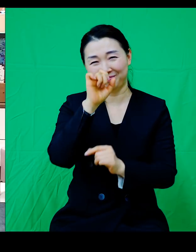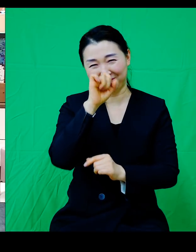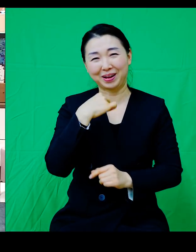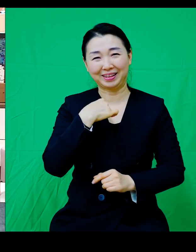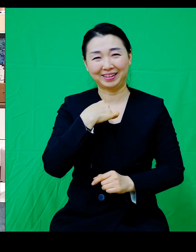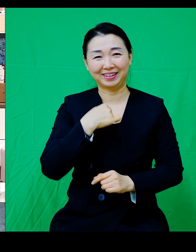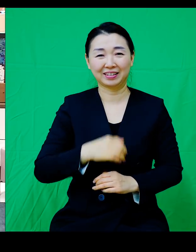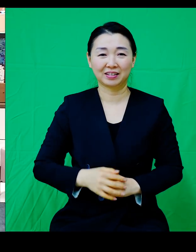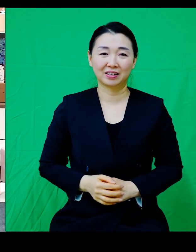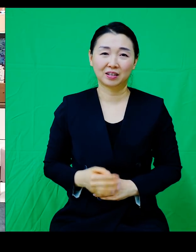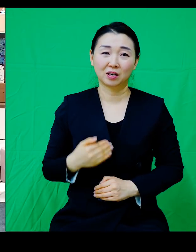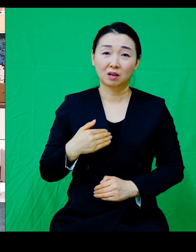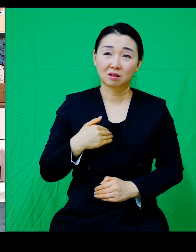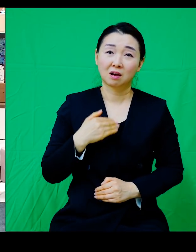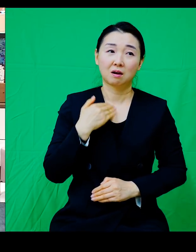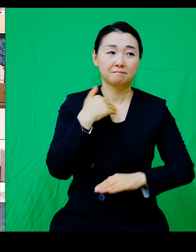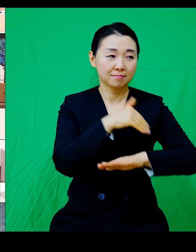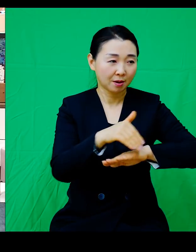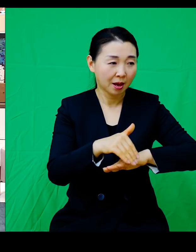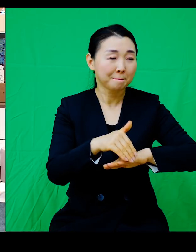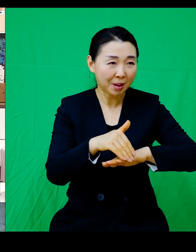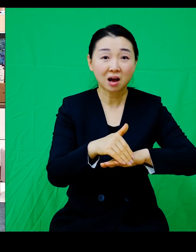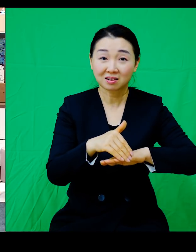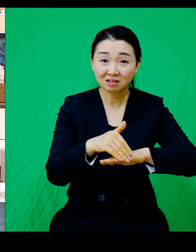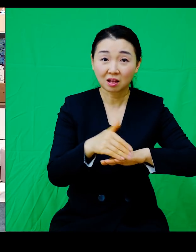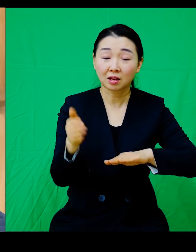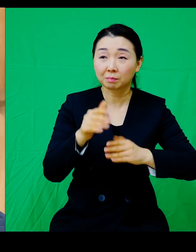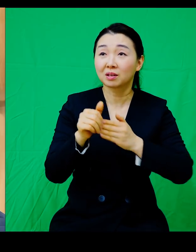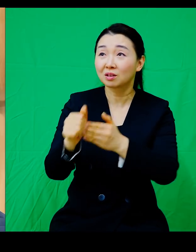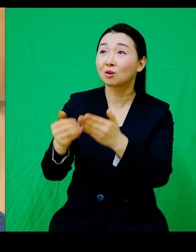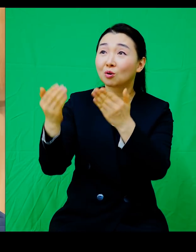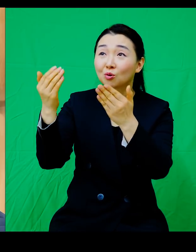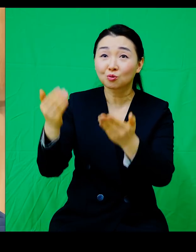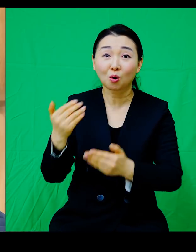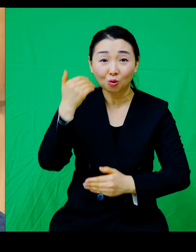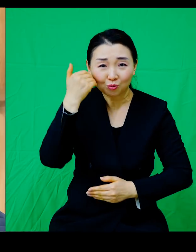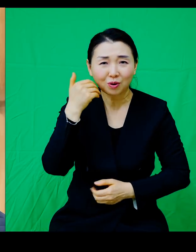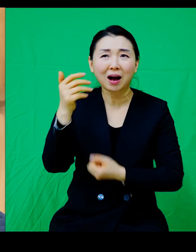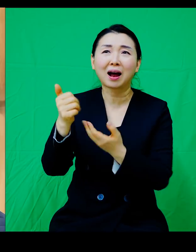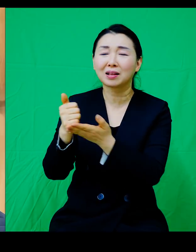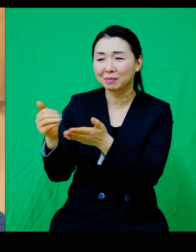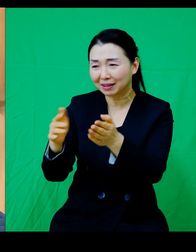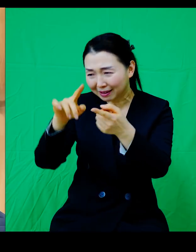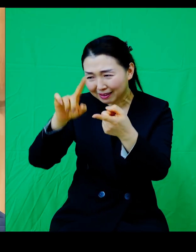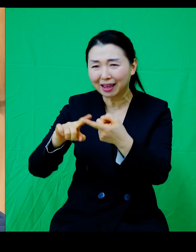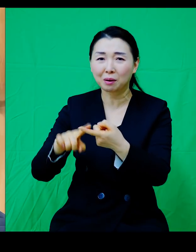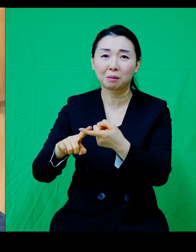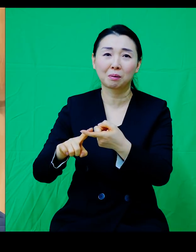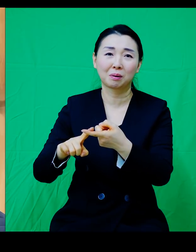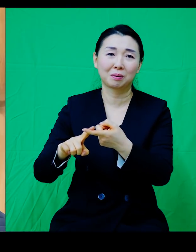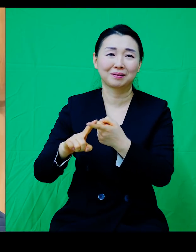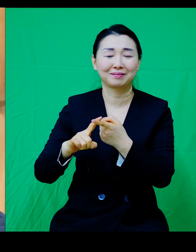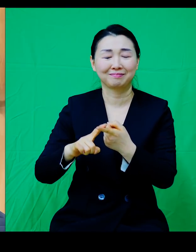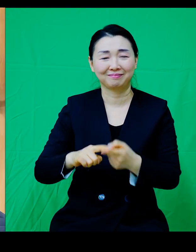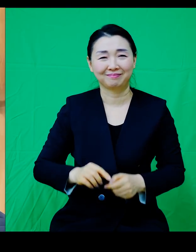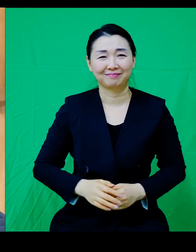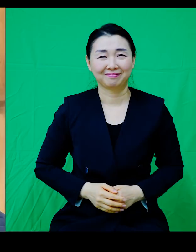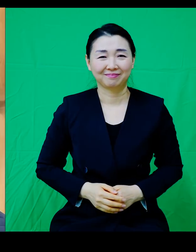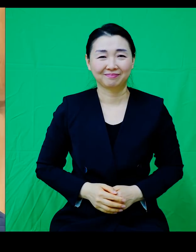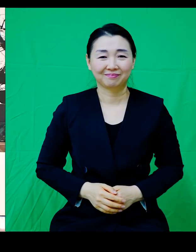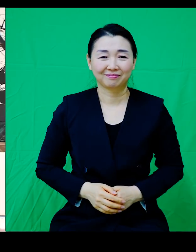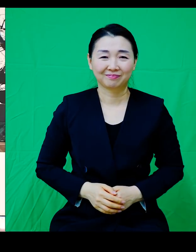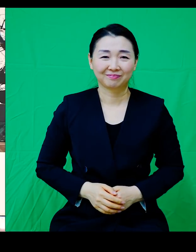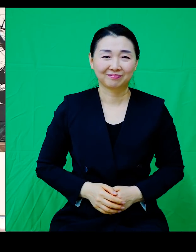되게 좋아하는데 제가 아무리 막 플랜을 짜고 계획을 해도 이렇게 이끄시는 건 하나님의 길대로 갈 수밖에 없다는 생각이